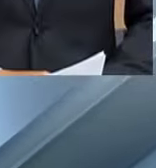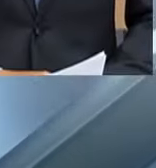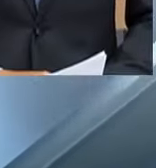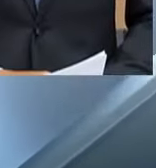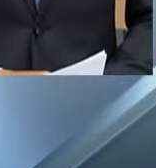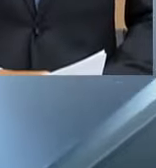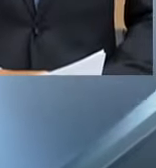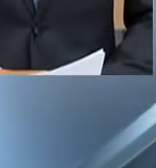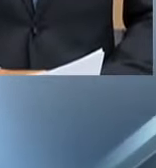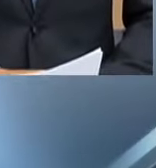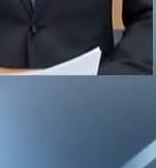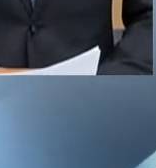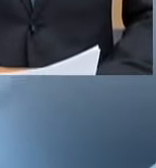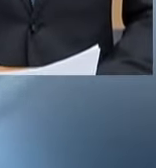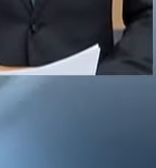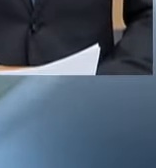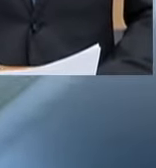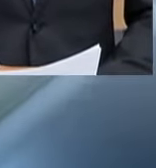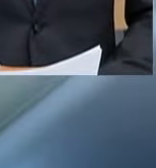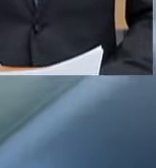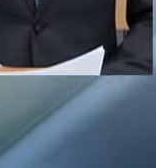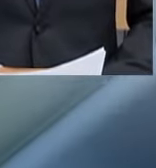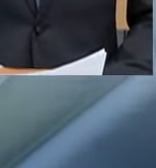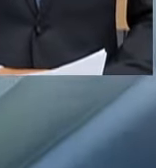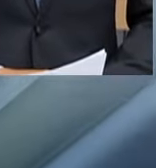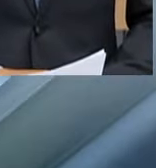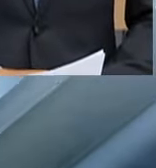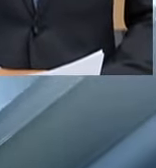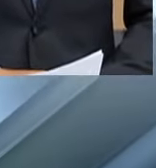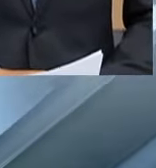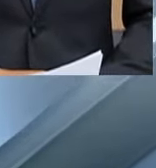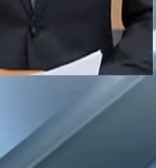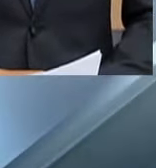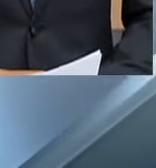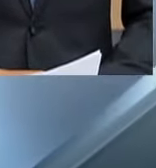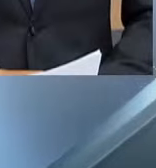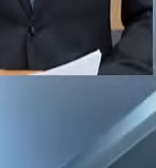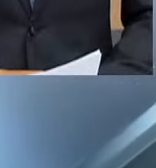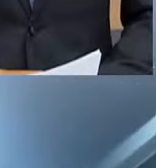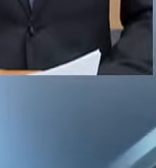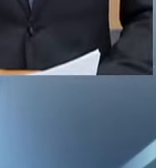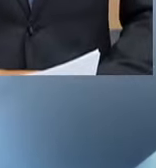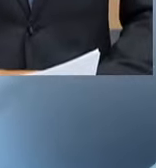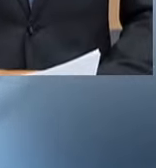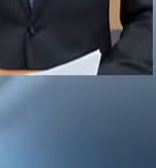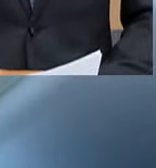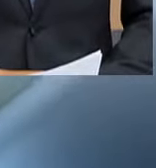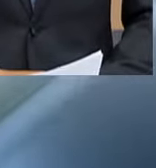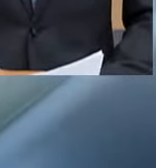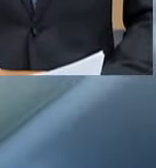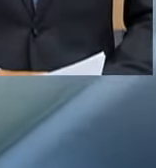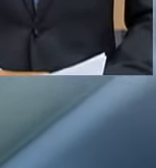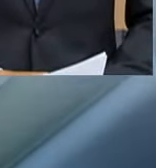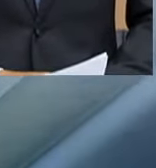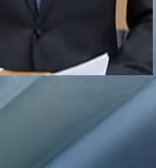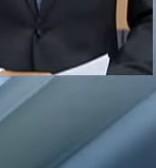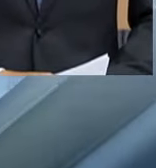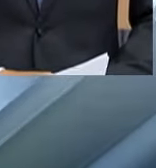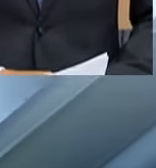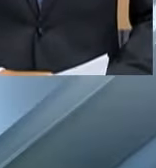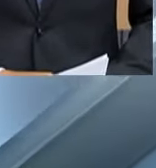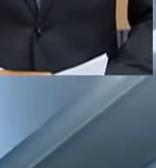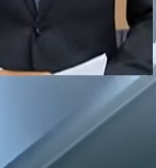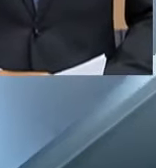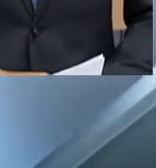Magandang gabi po, Luzon, Visayas at Mindanao. Tumuntong na po sa 10,000 ang mga bagong kaso ng COVID-19 sa